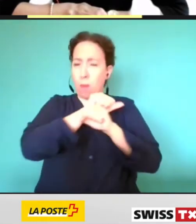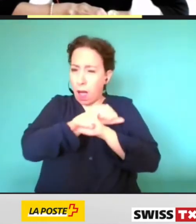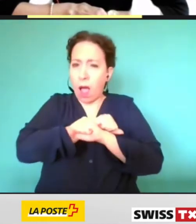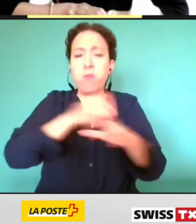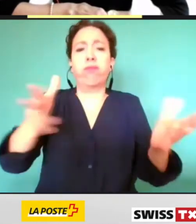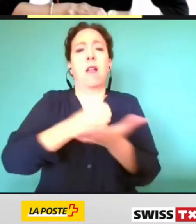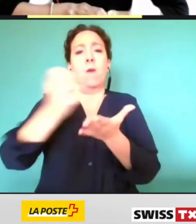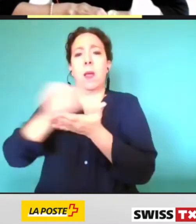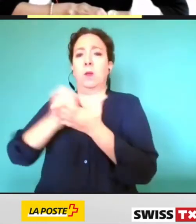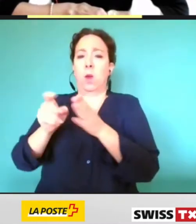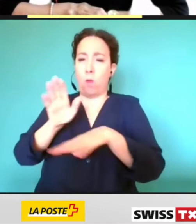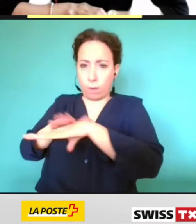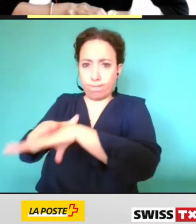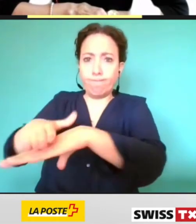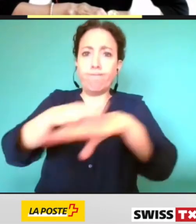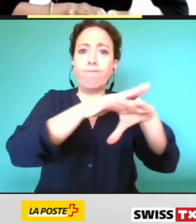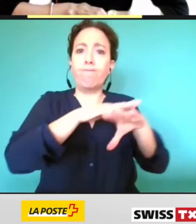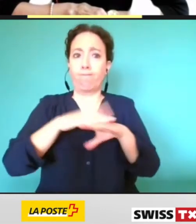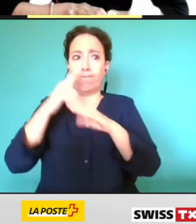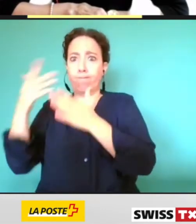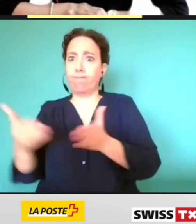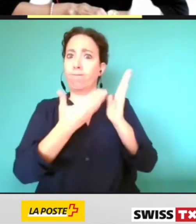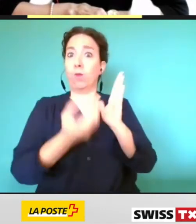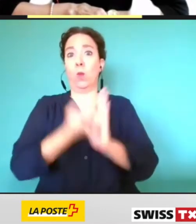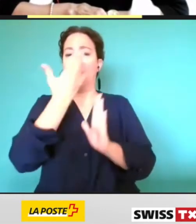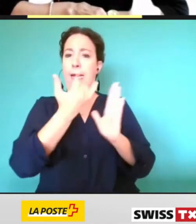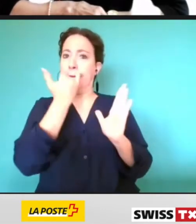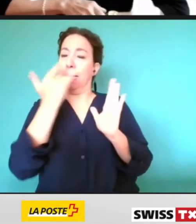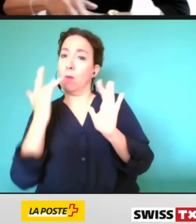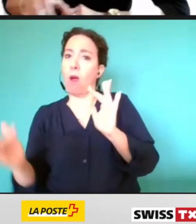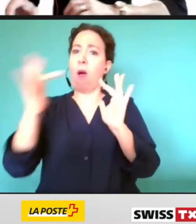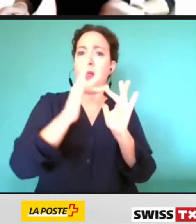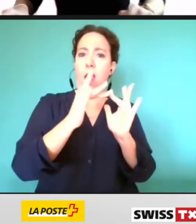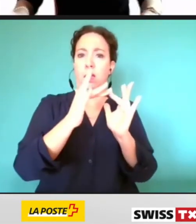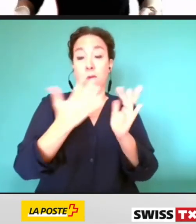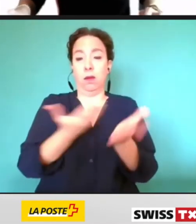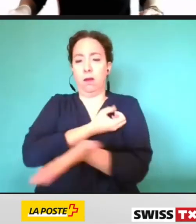du groupe cible sur la nouvelle possibilité de contact et l'informer.